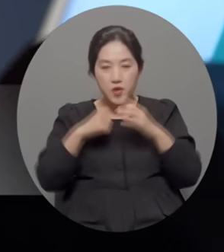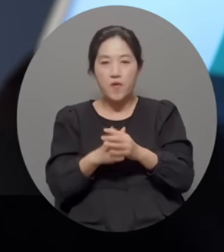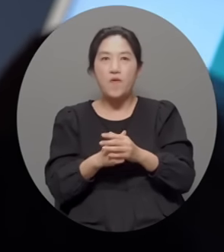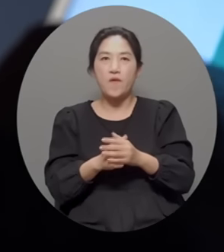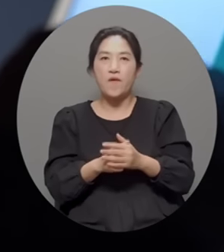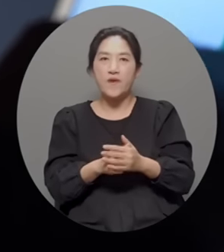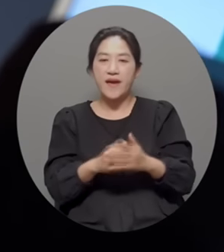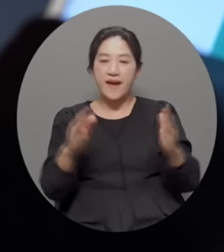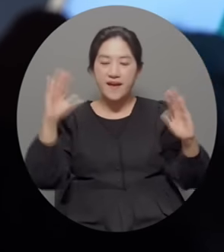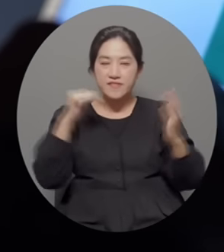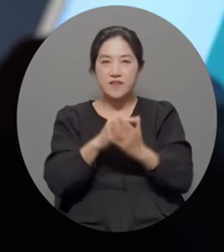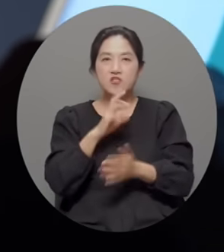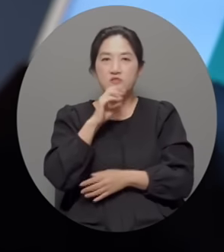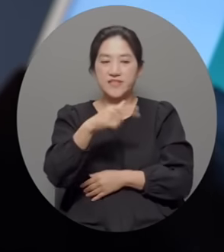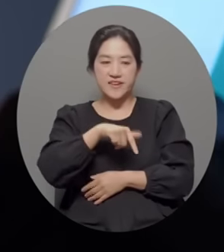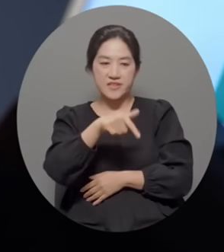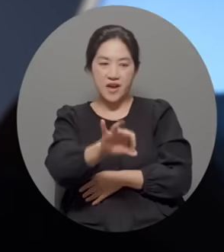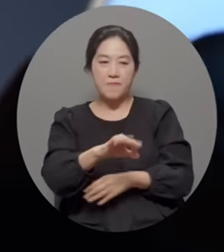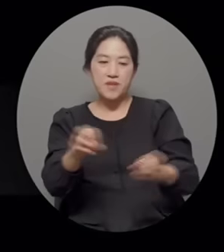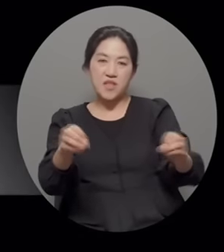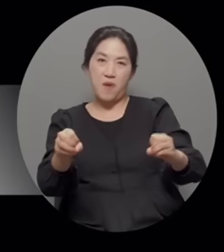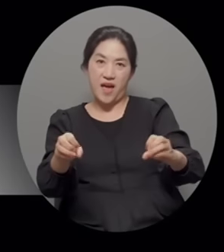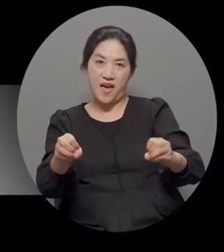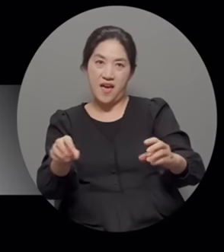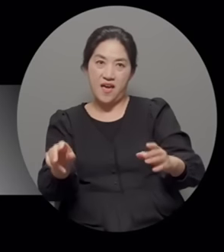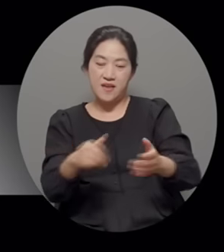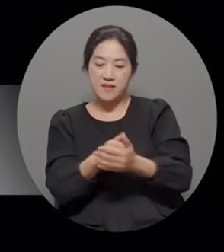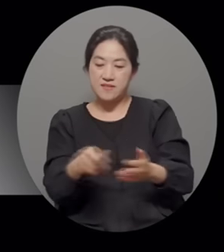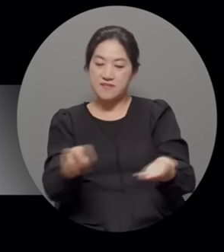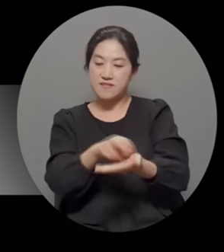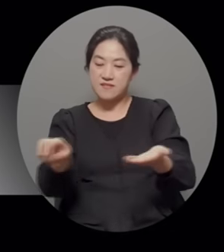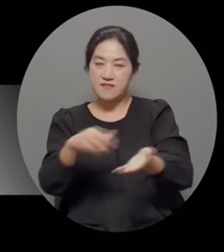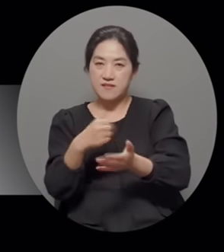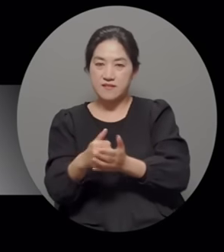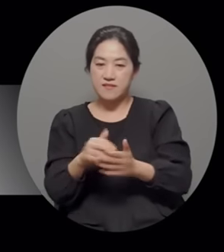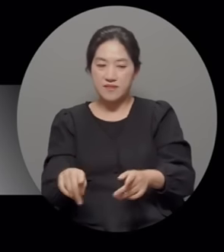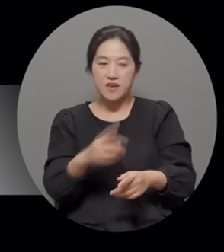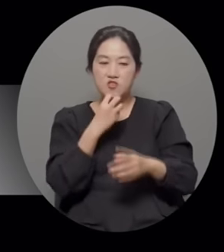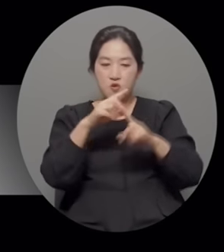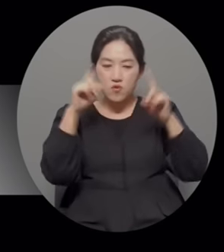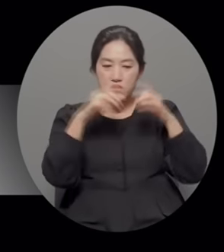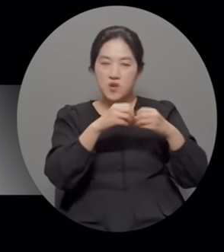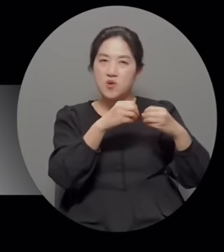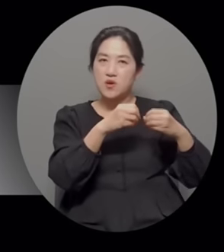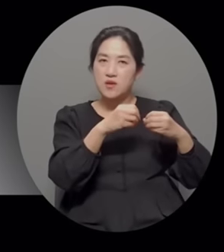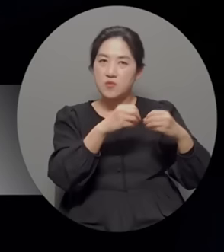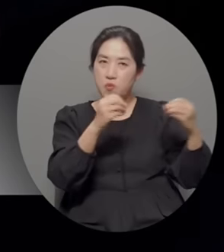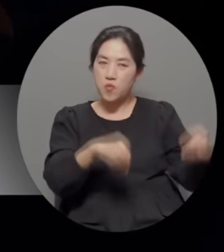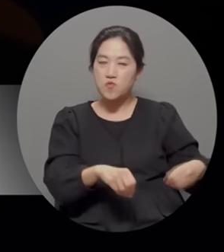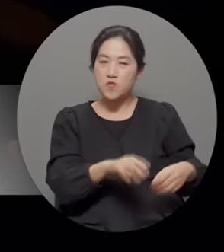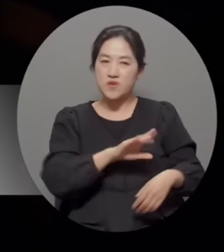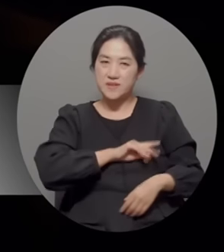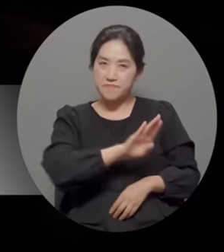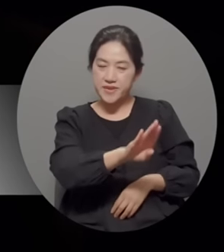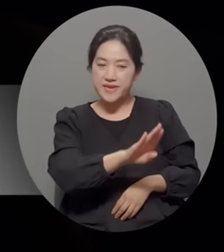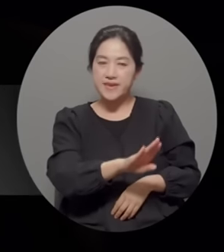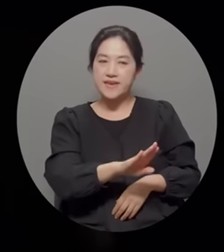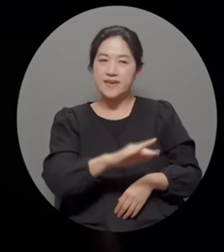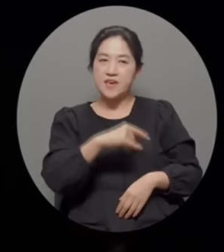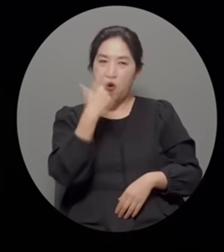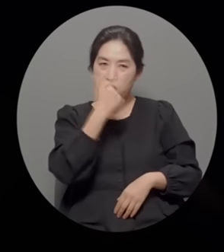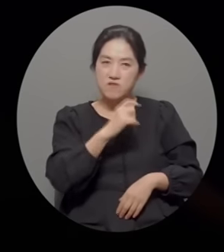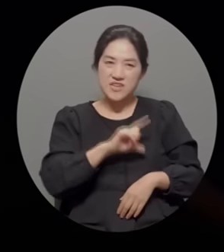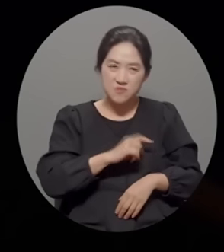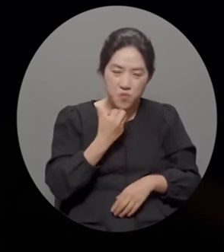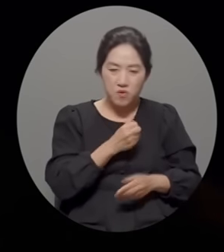겁니다. 강 씨는 주범 박 씨에게 서울대 로스쿨 동기인 B 씨의 인적사항과 사진 등을 전달한 사실이